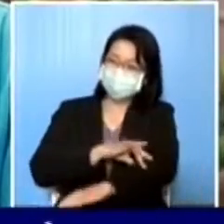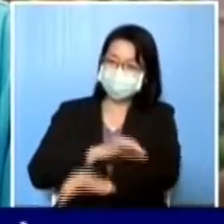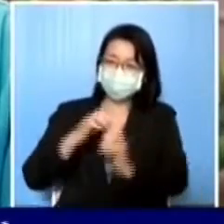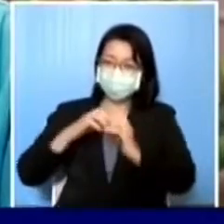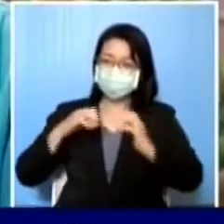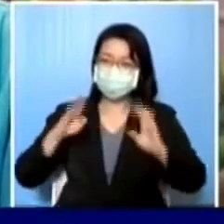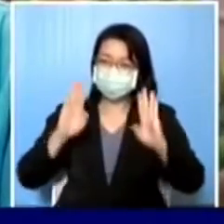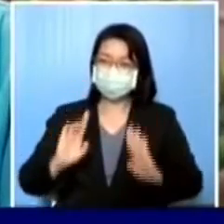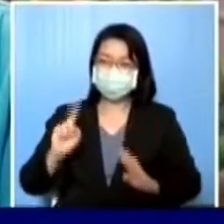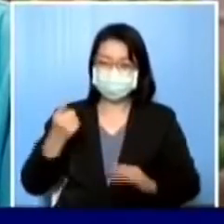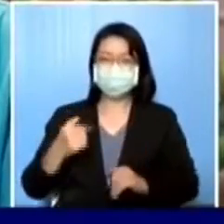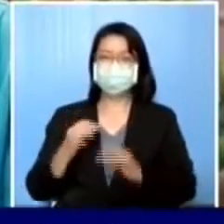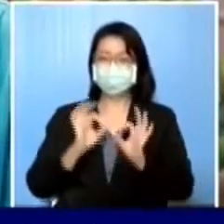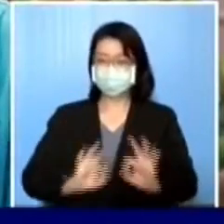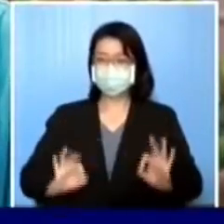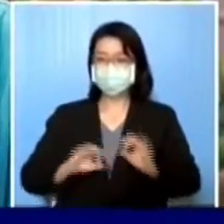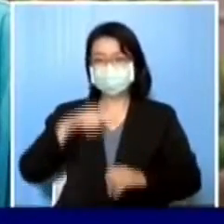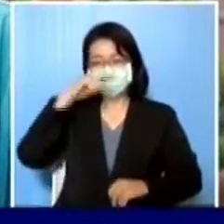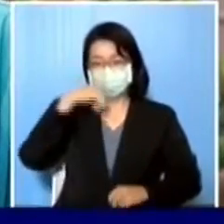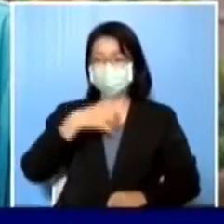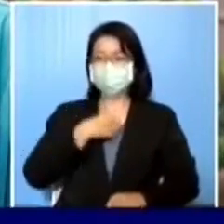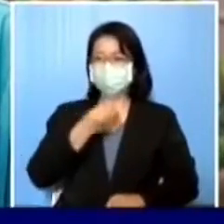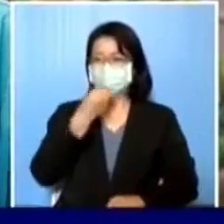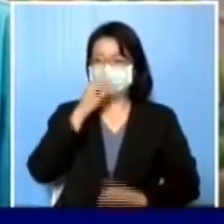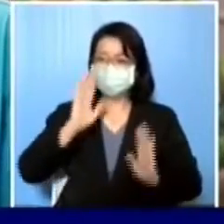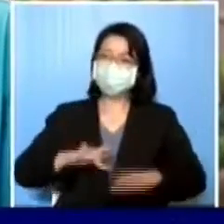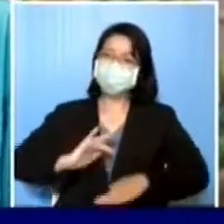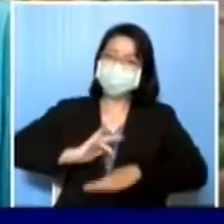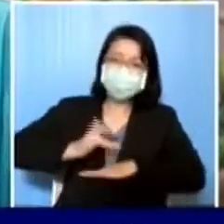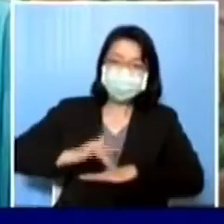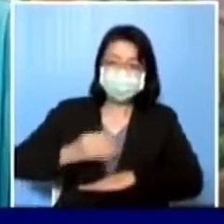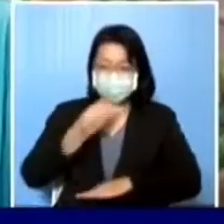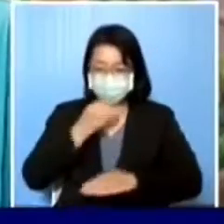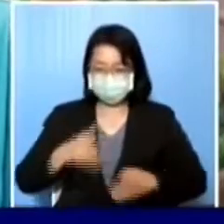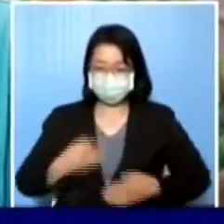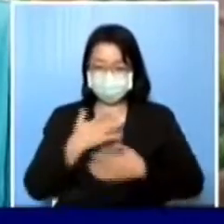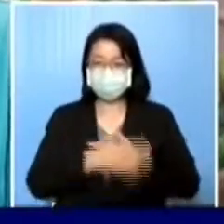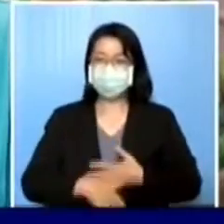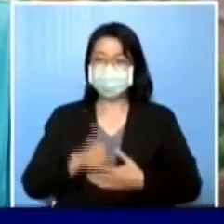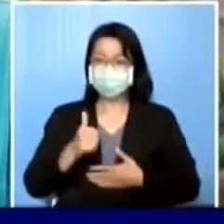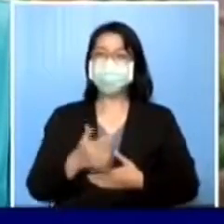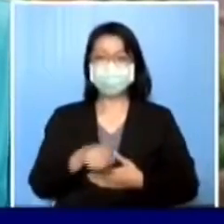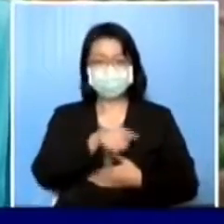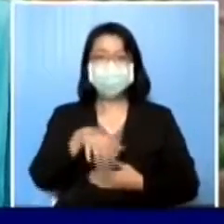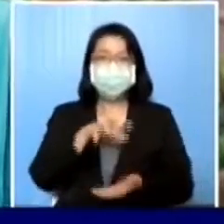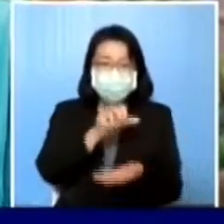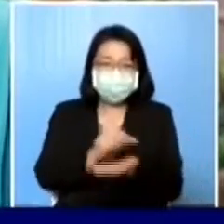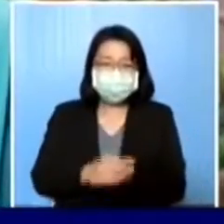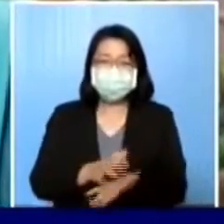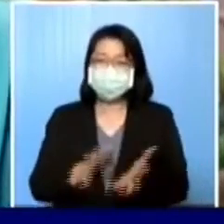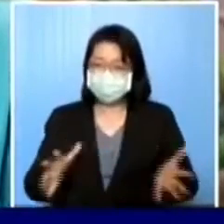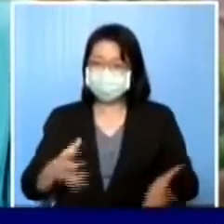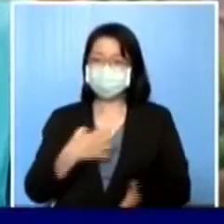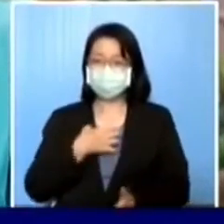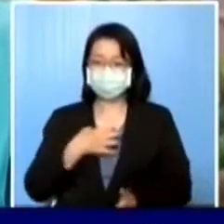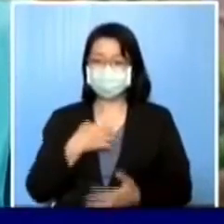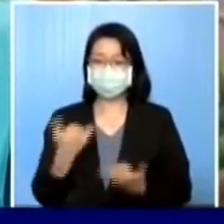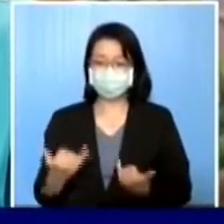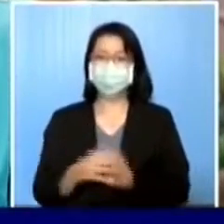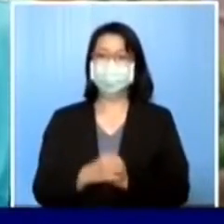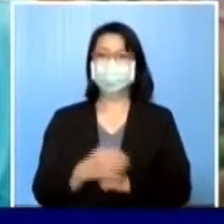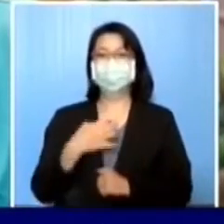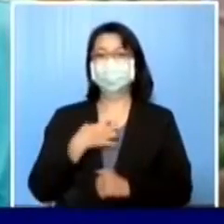และมีคุณภาพซึ่งตลาดเพื่อนบ้านของเราต้องการบริโภคทุเรียนเยอะเลยทีเนี้ยช่องท